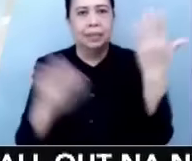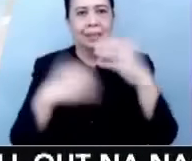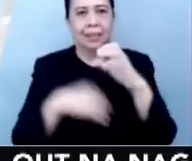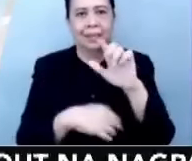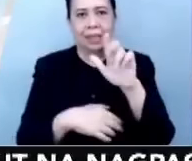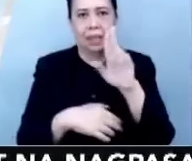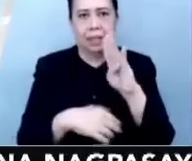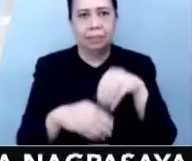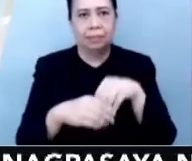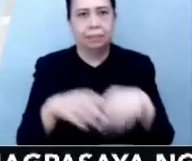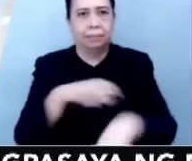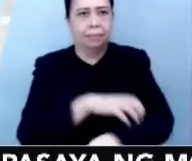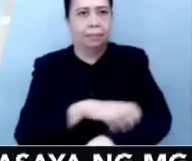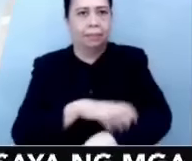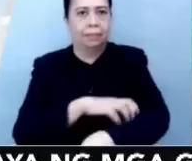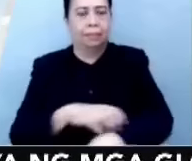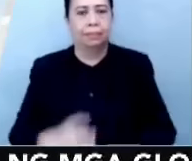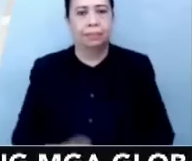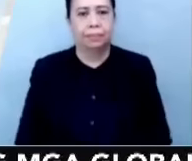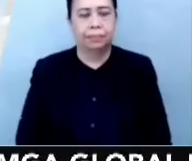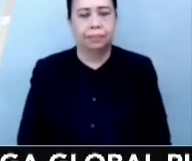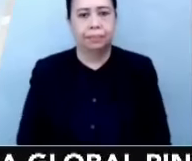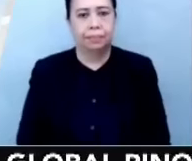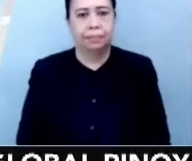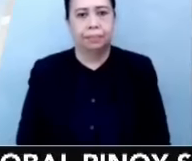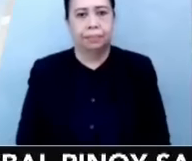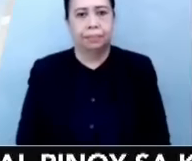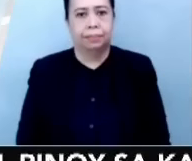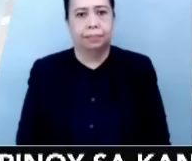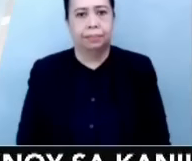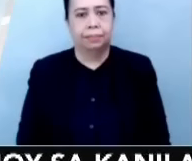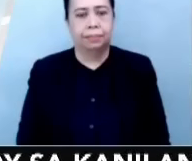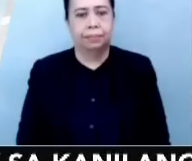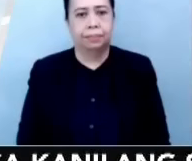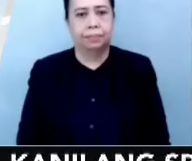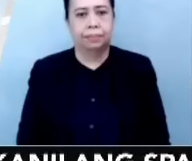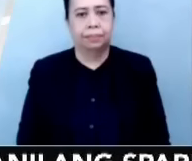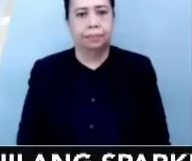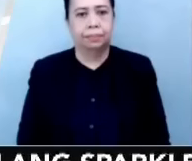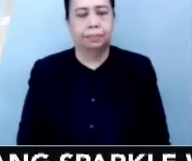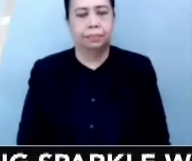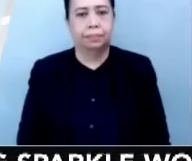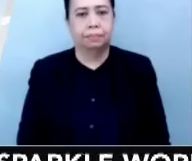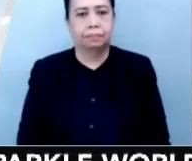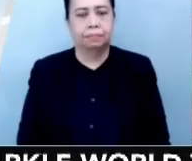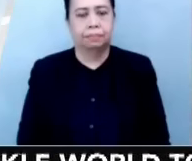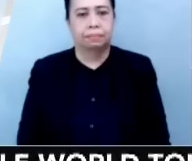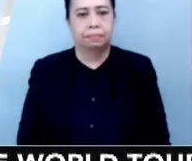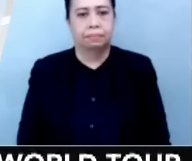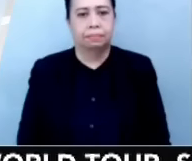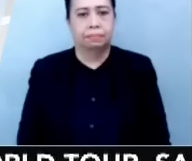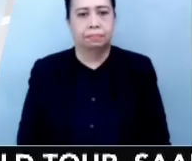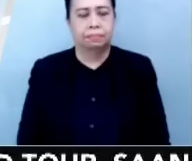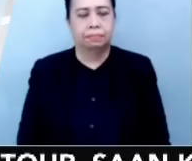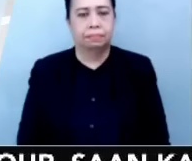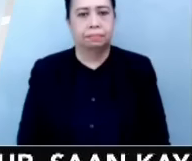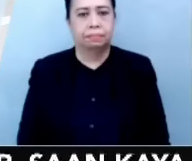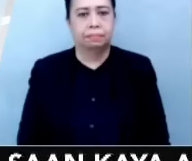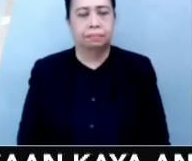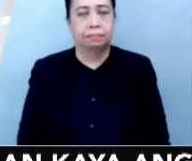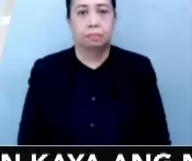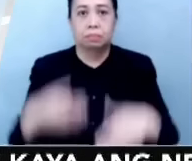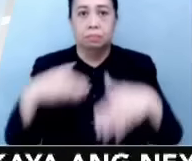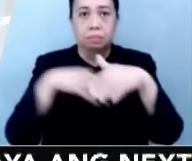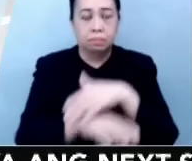Dito ka. Yes, sir. Tsaka, rin ka. Labas mo. Sige mo dyan. Pagpasok ng raiding